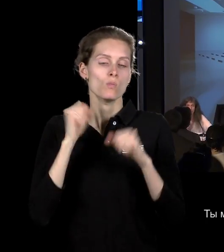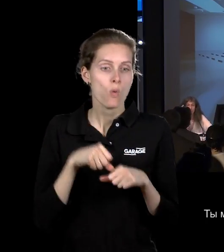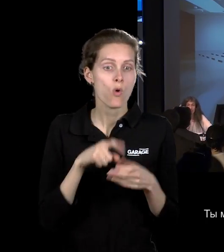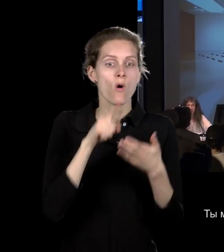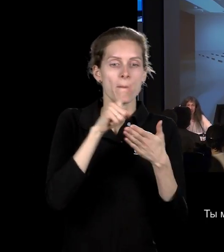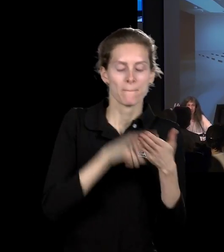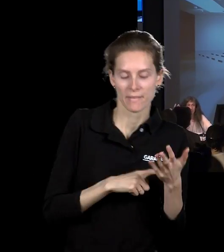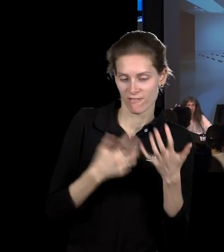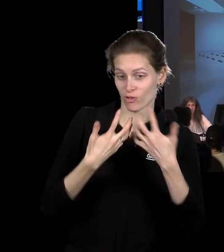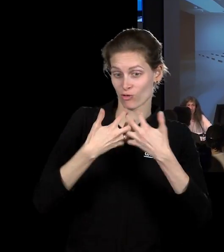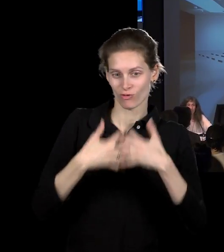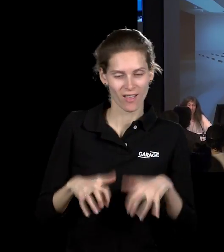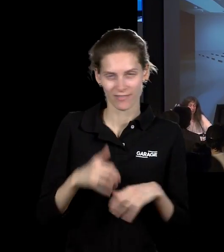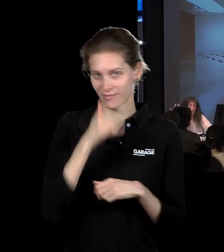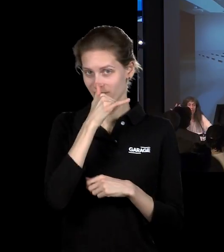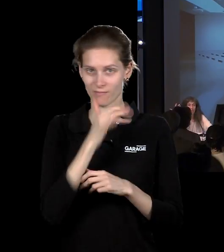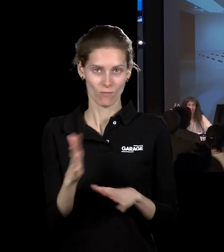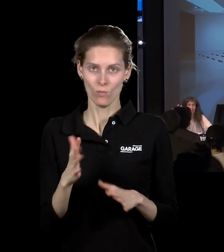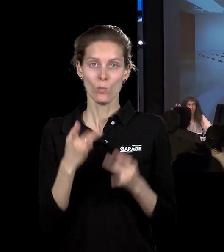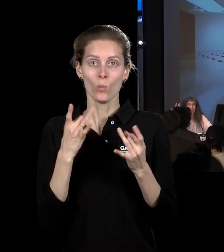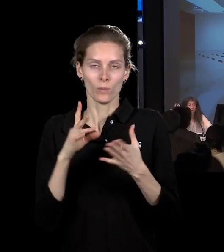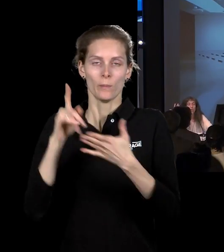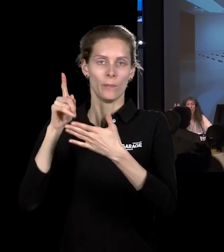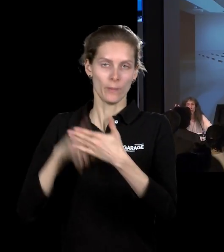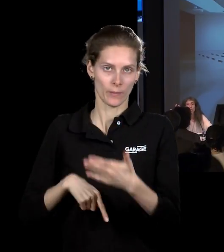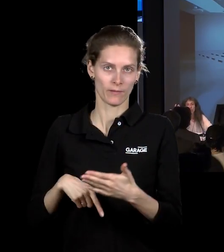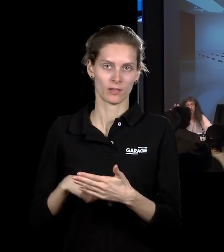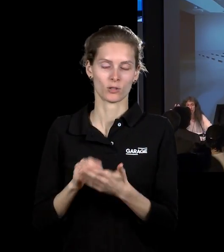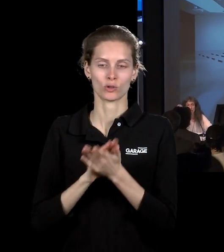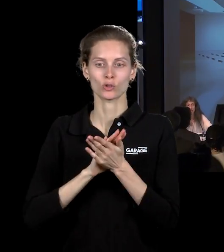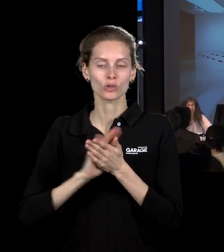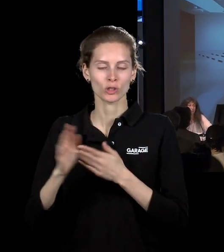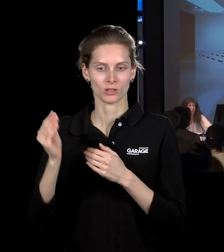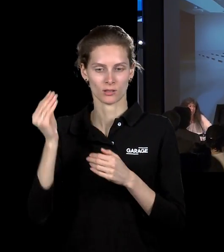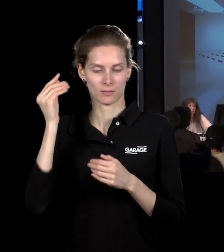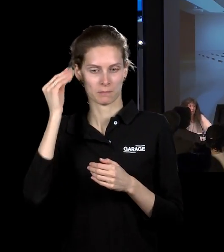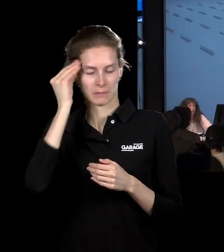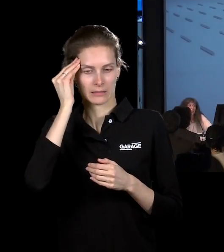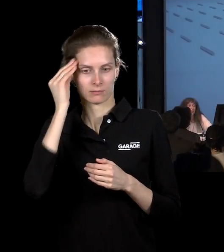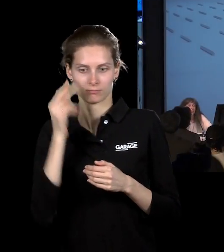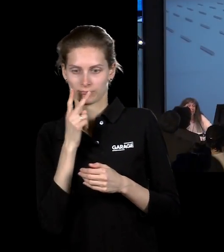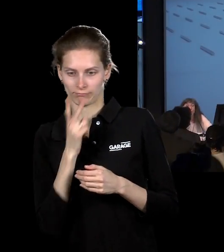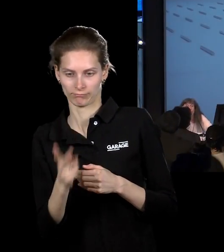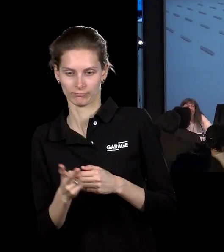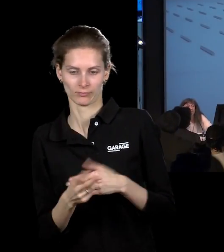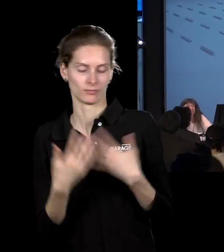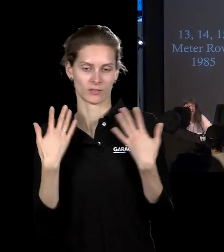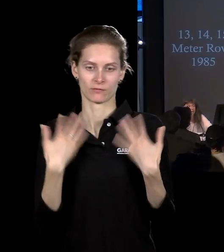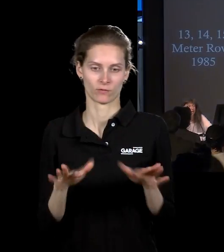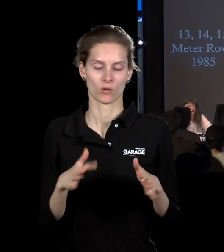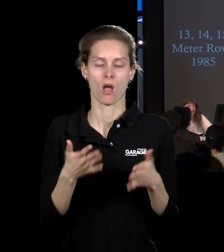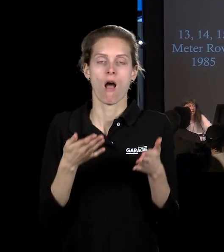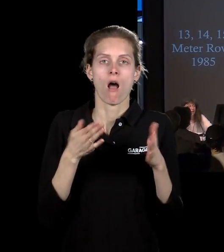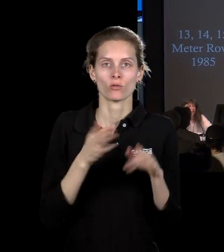можешь пересчитать их, ты не можешь, это тоже как некая чистая умозрительность, это инсталляция. инсталляции, которая при этом действительно остается все-таки очень